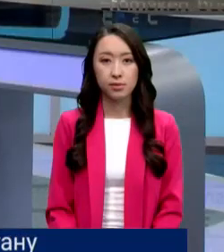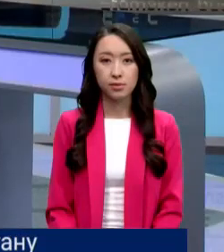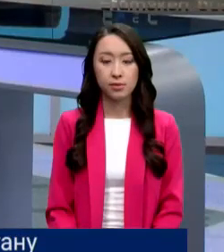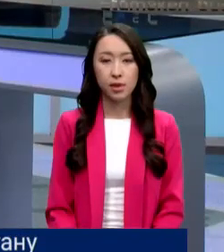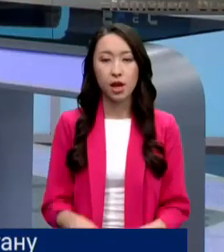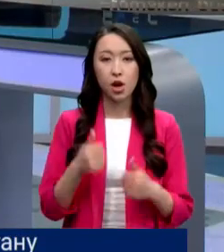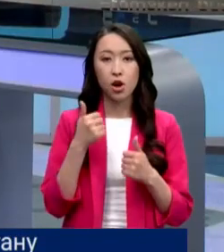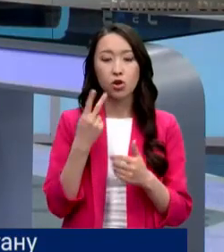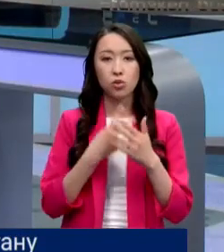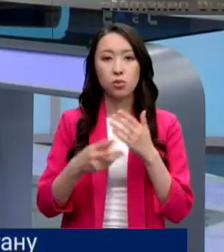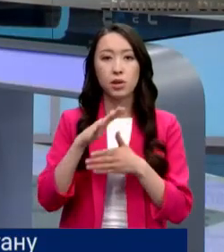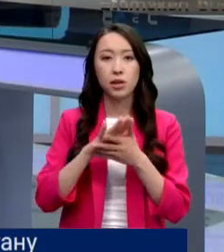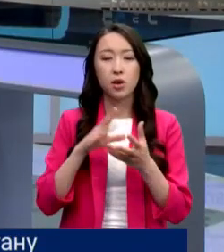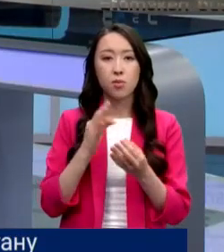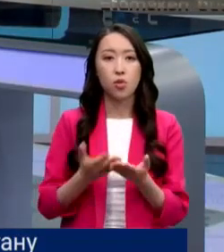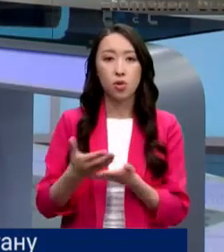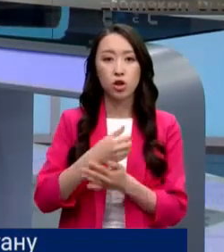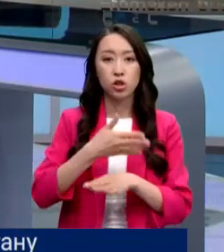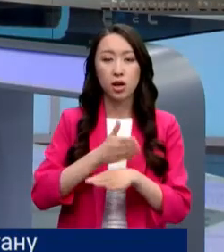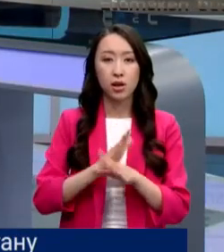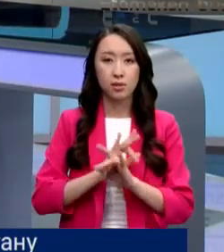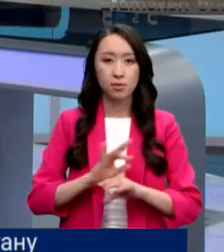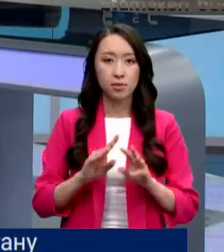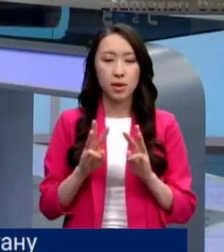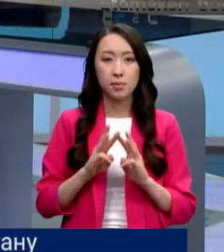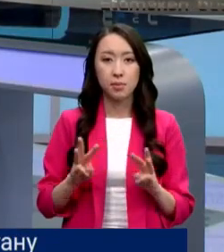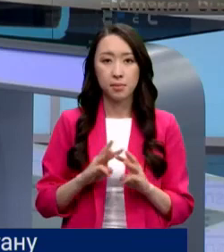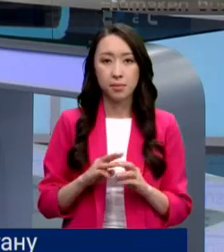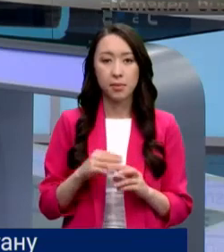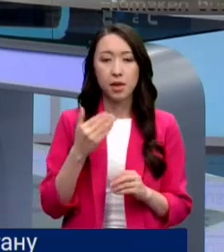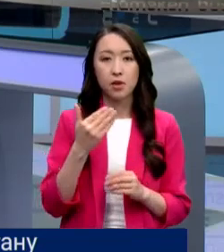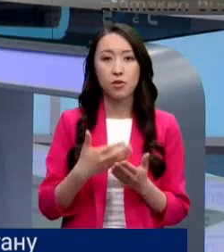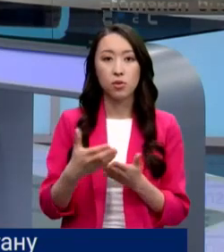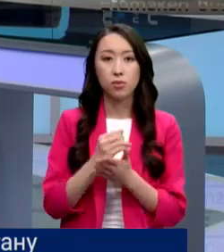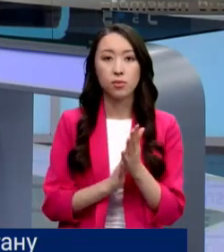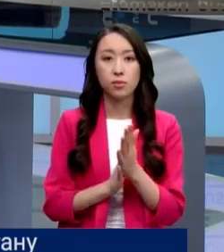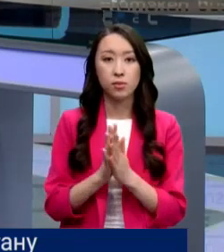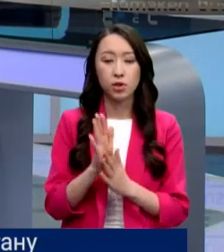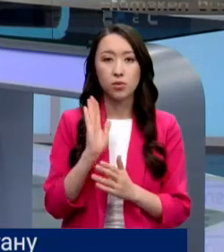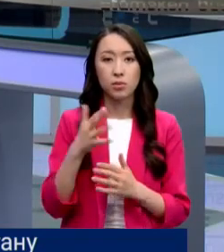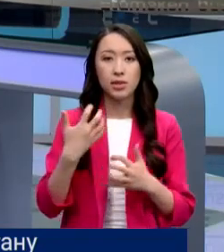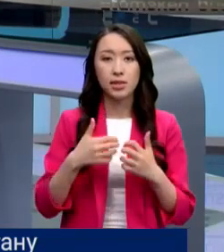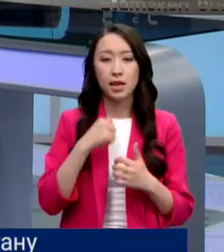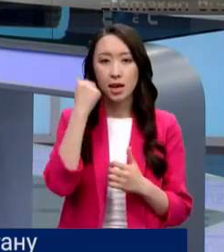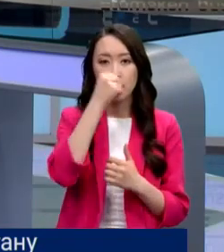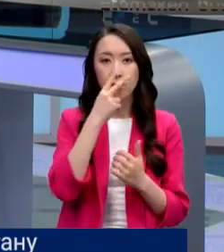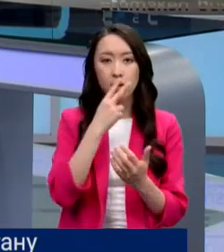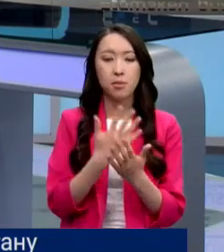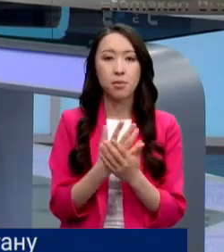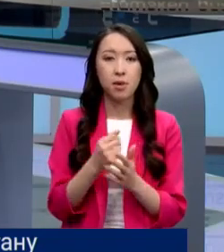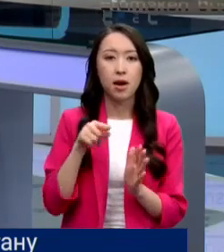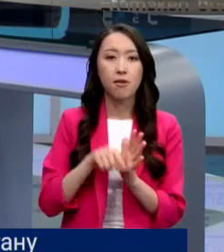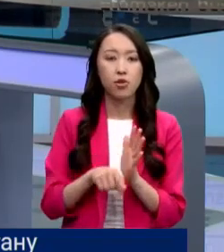Хороший прогноз по урожаю хлеба озвучили в Минсельхозе. Валовый сбор зерна должен превысить среднегодовые показатели. А